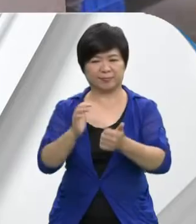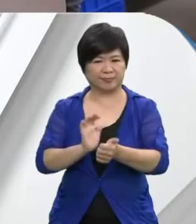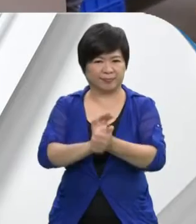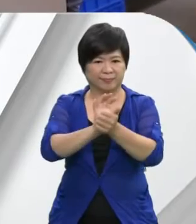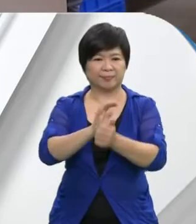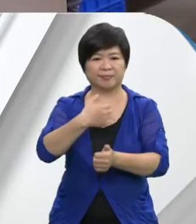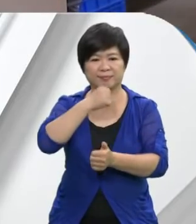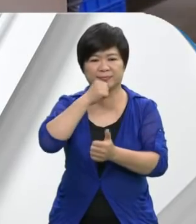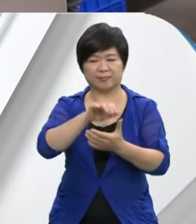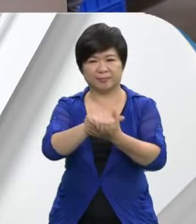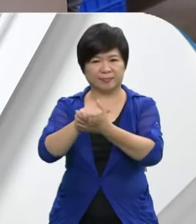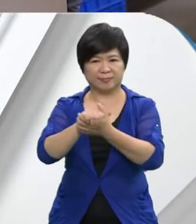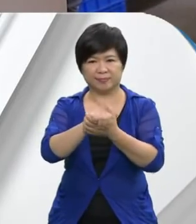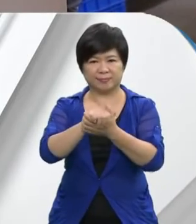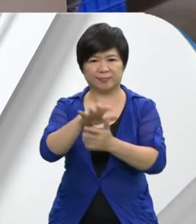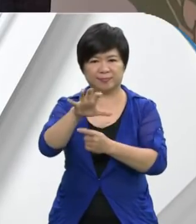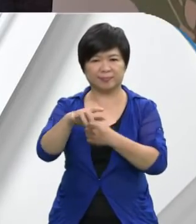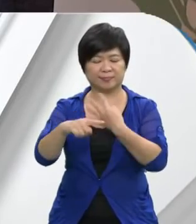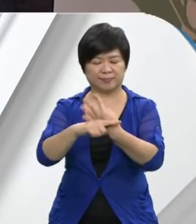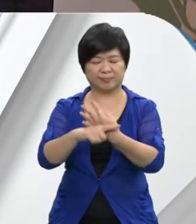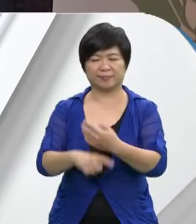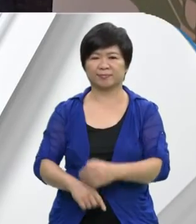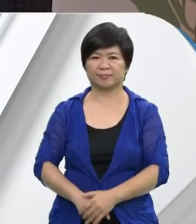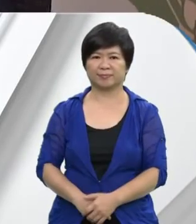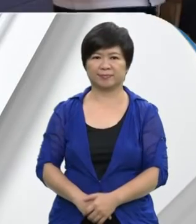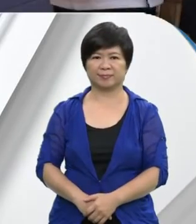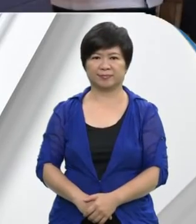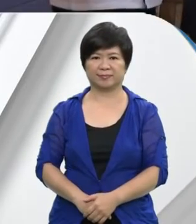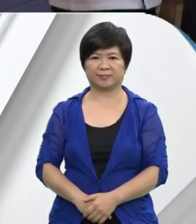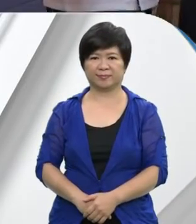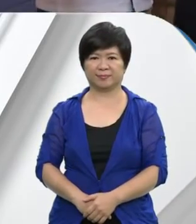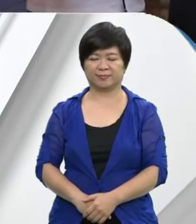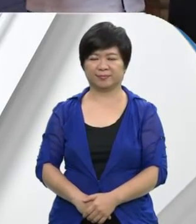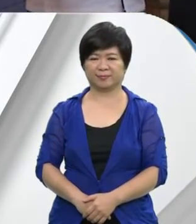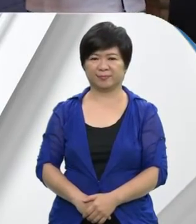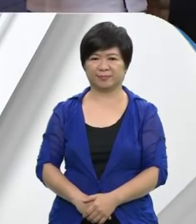友善菜田的农业。下个新闻，请有者陈心怡特别报道。